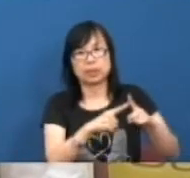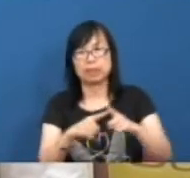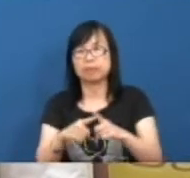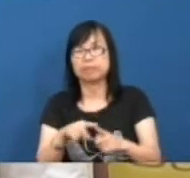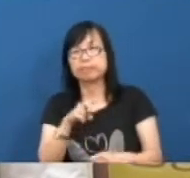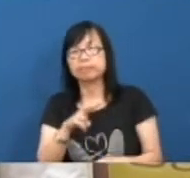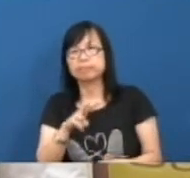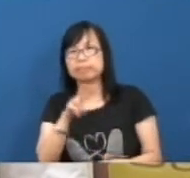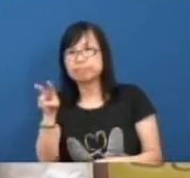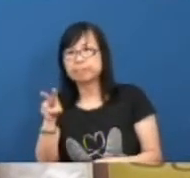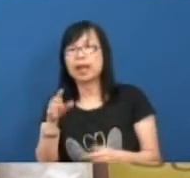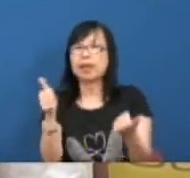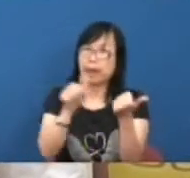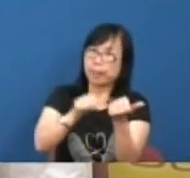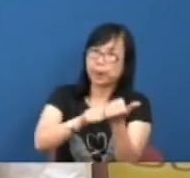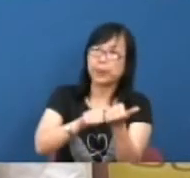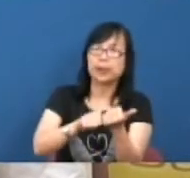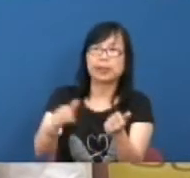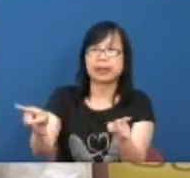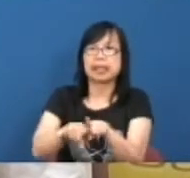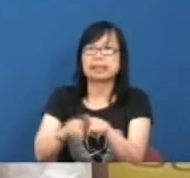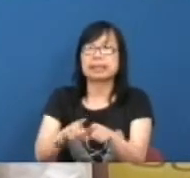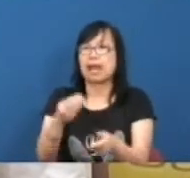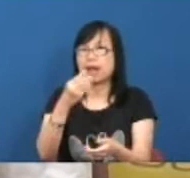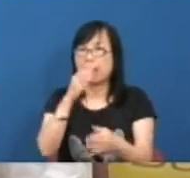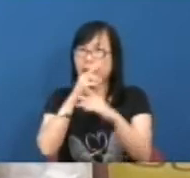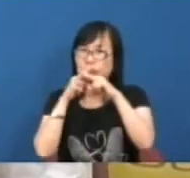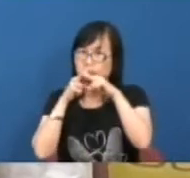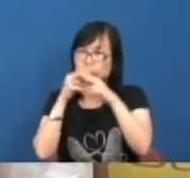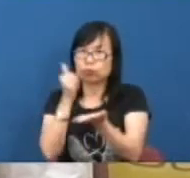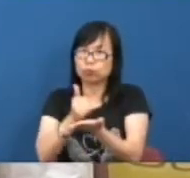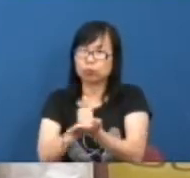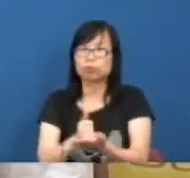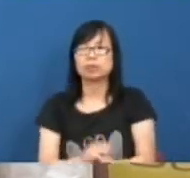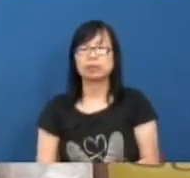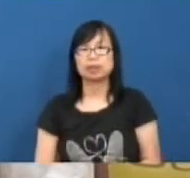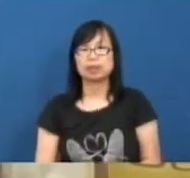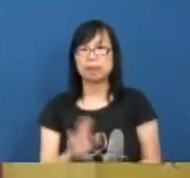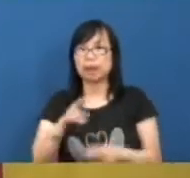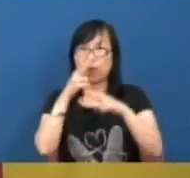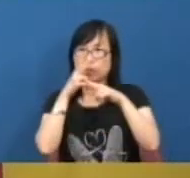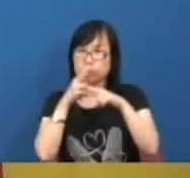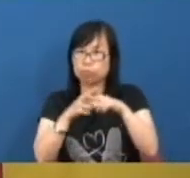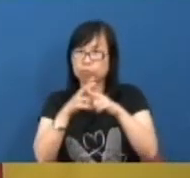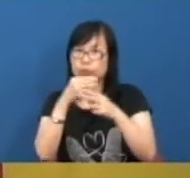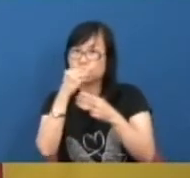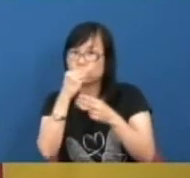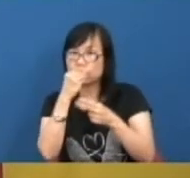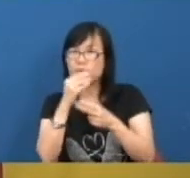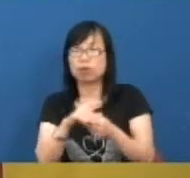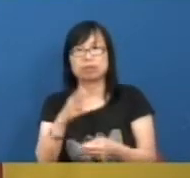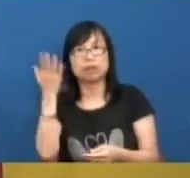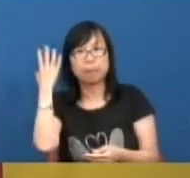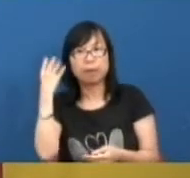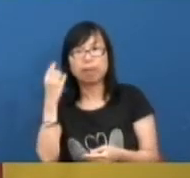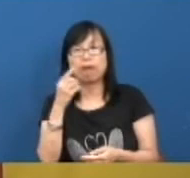到都過嚟陪我哋一齊絕食咗，即係陪我哋一齊坐咁樣。 喂，都唔單止淨係絕食喎，其實咧，琴日我哋係有咧